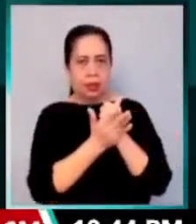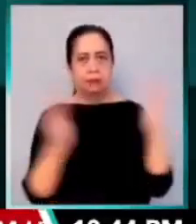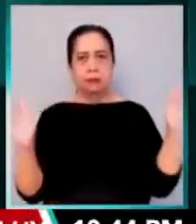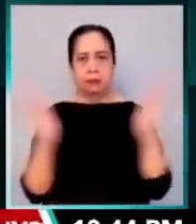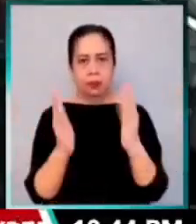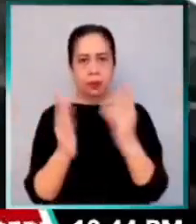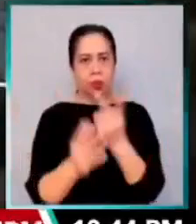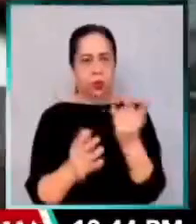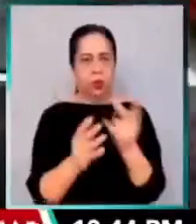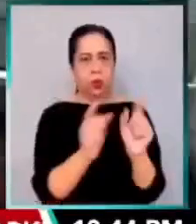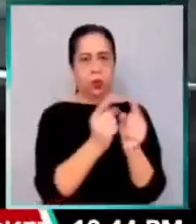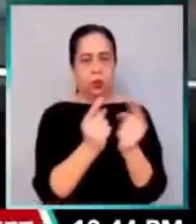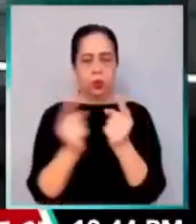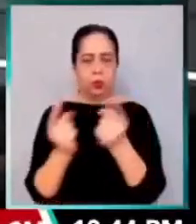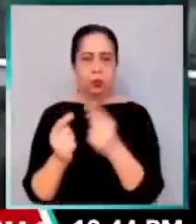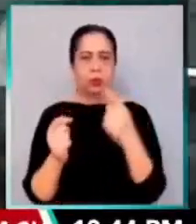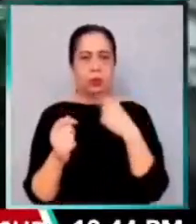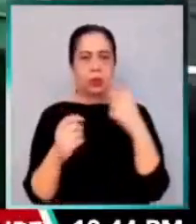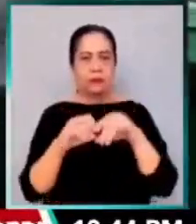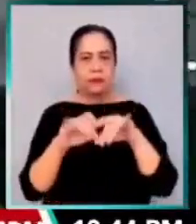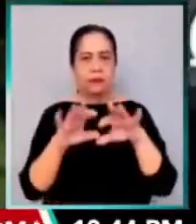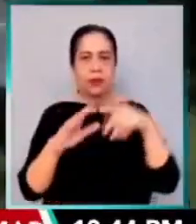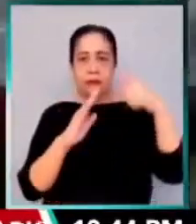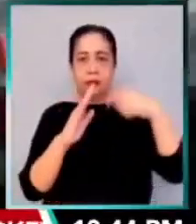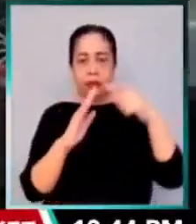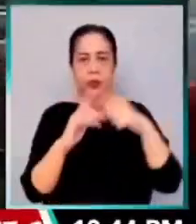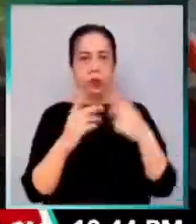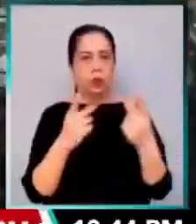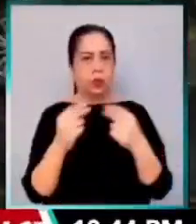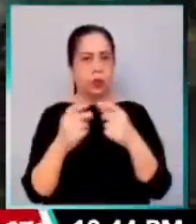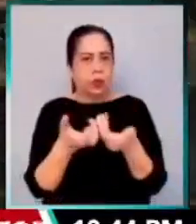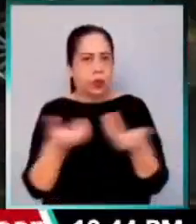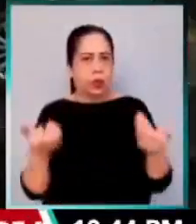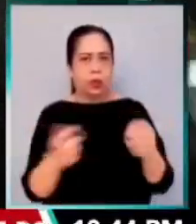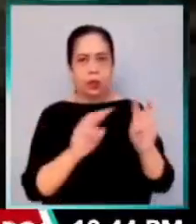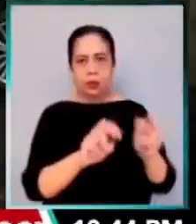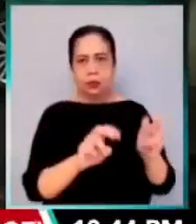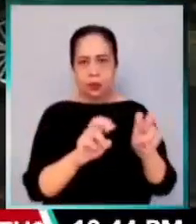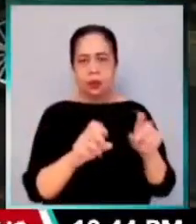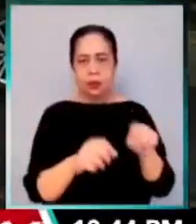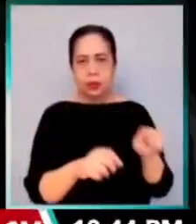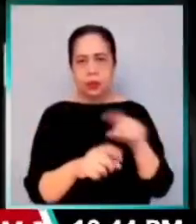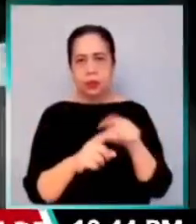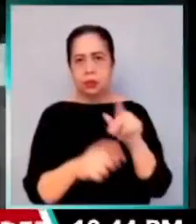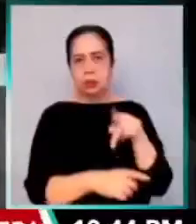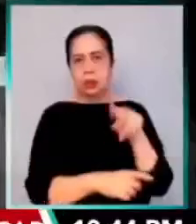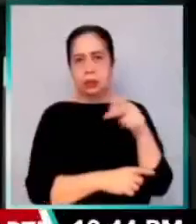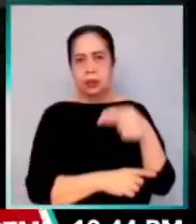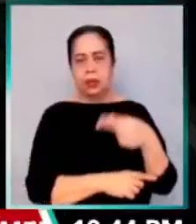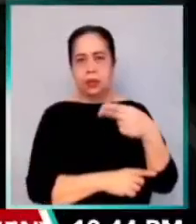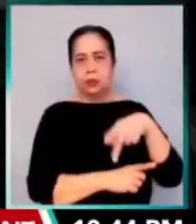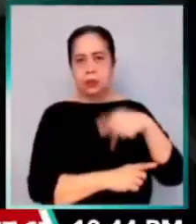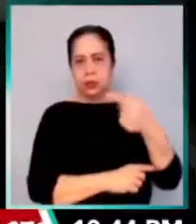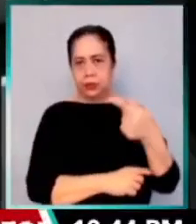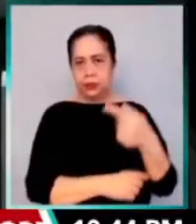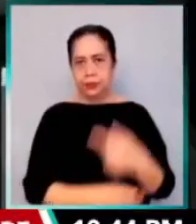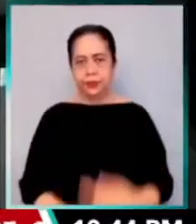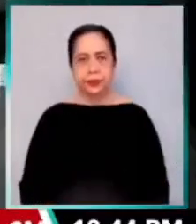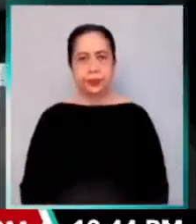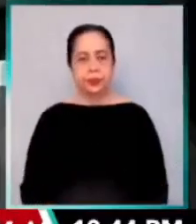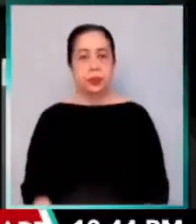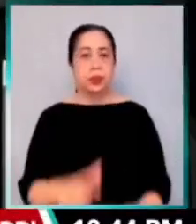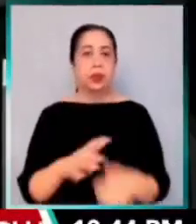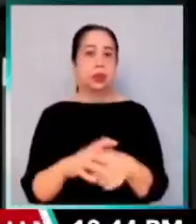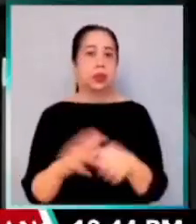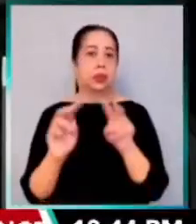panig. Dahil nag-viral ang video, nagsagawa ng hiwalay na investigasyon ang PNP Highway Patrol Group. Tumabas sa investigasyon